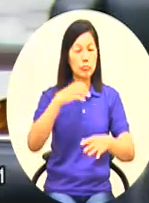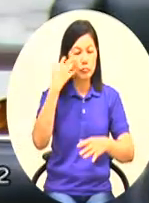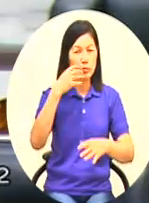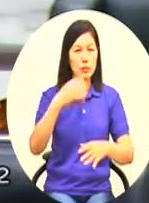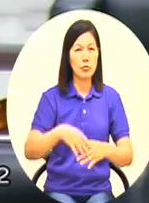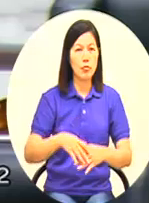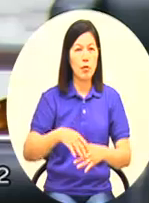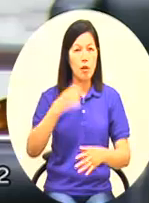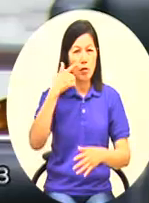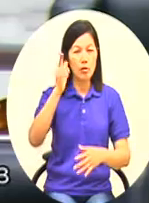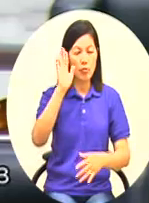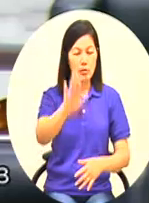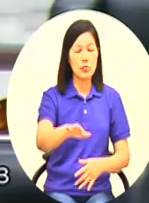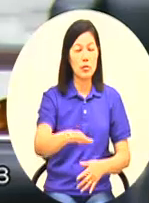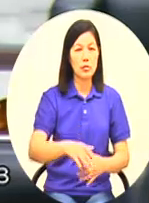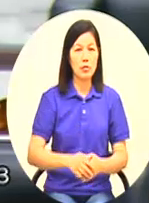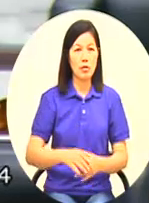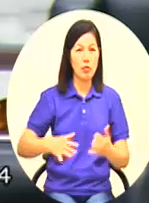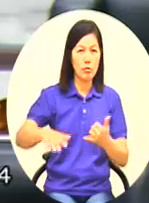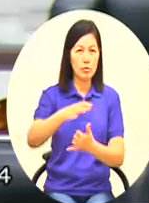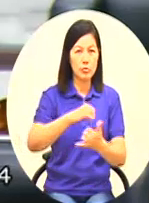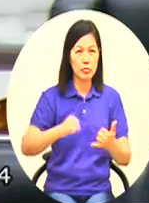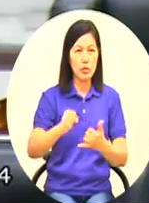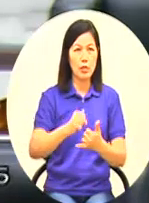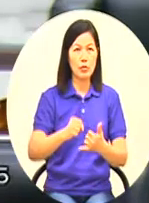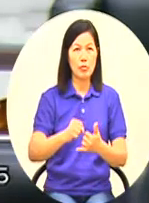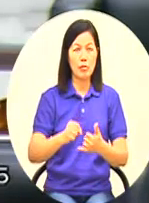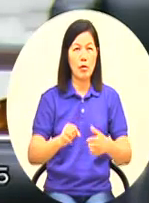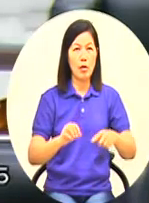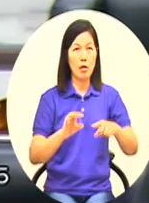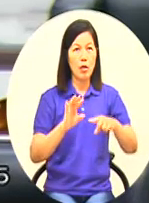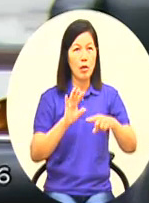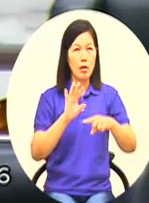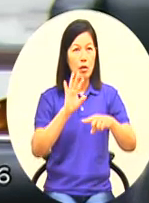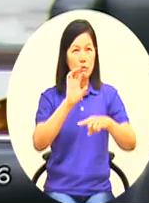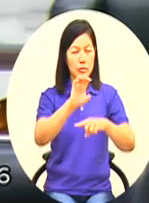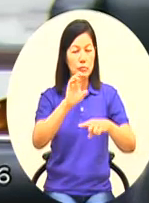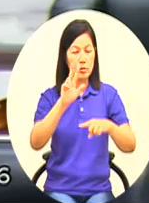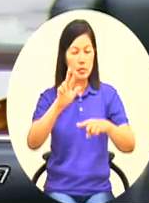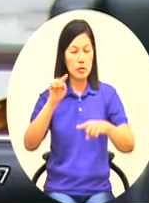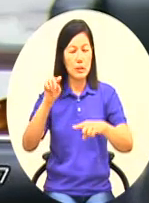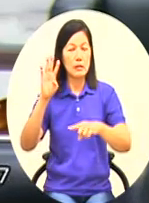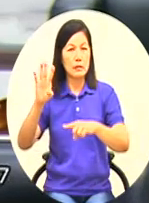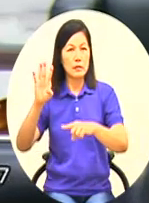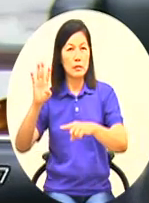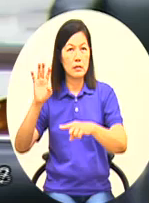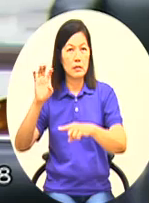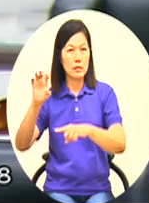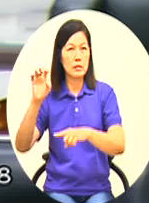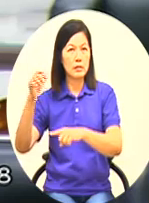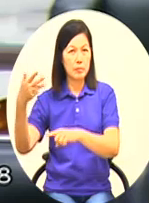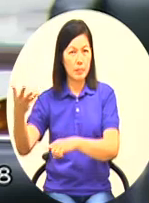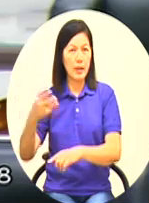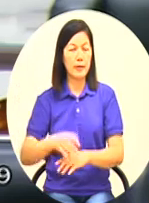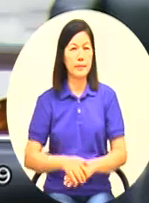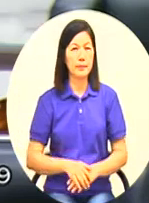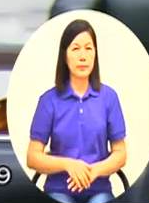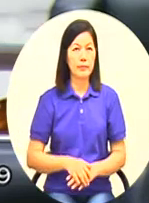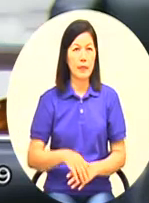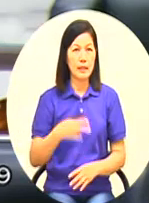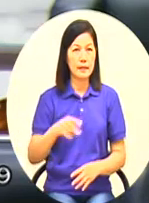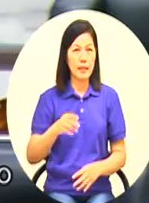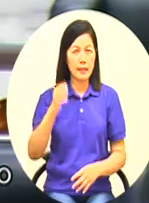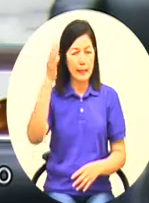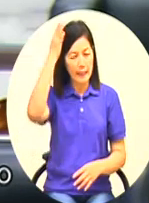全国六都第一名哦。那总分97.48，包括扫黑、反